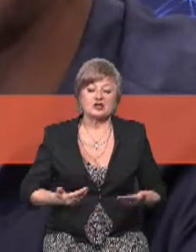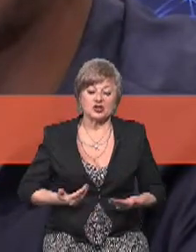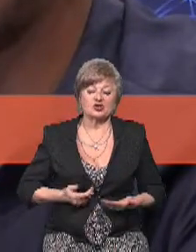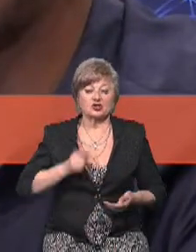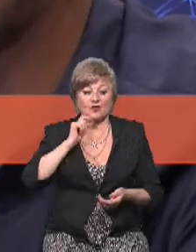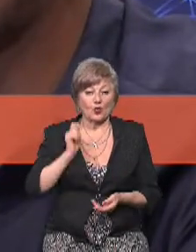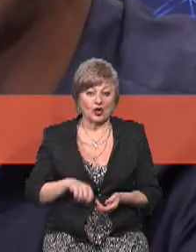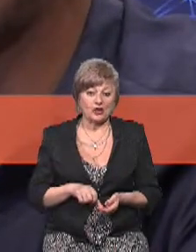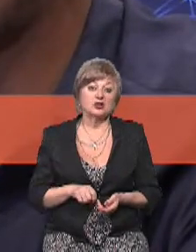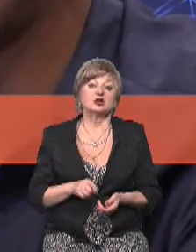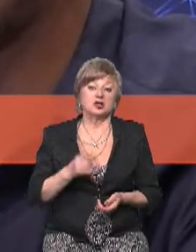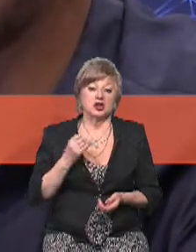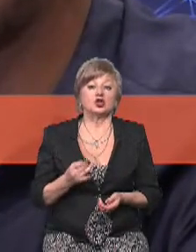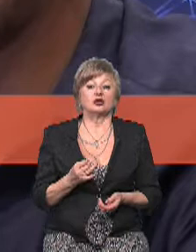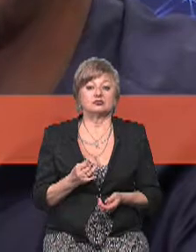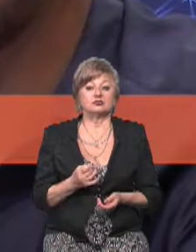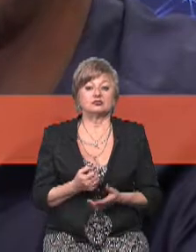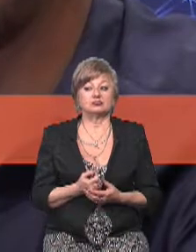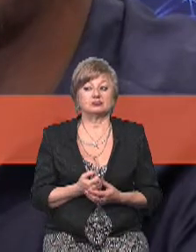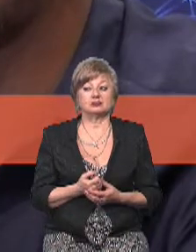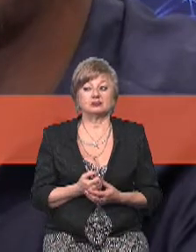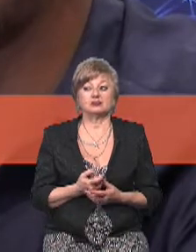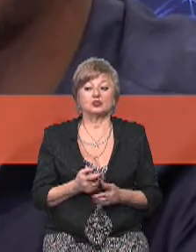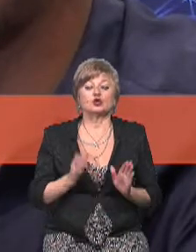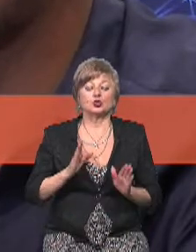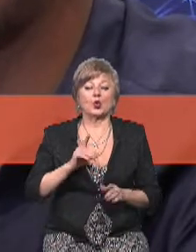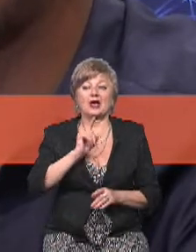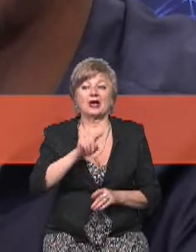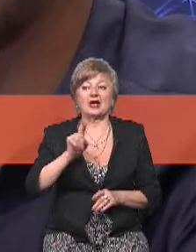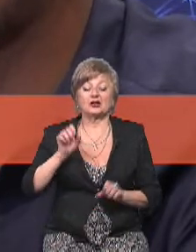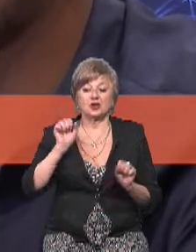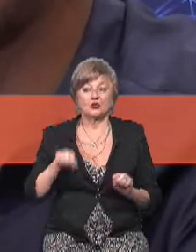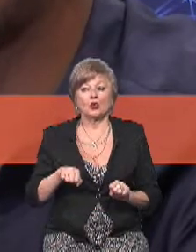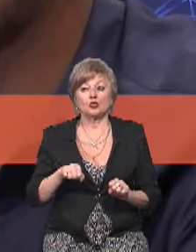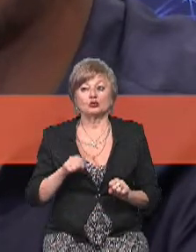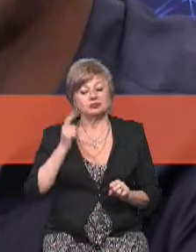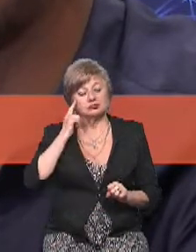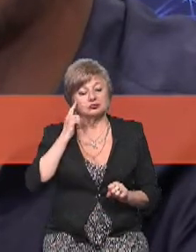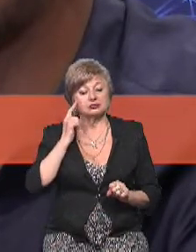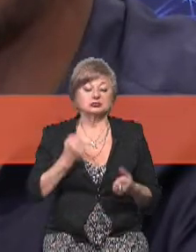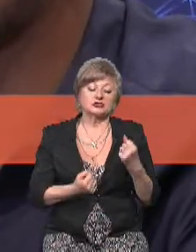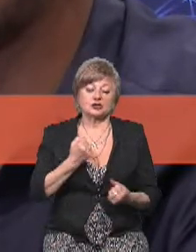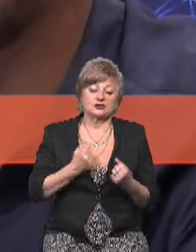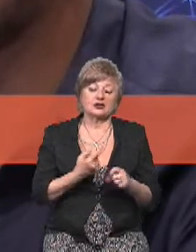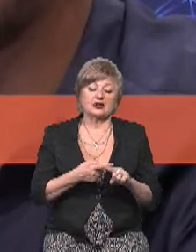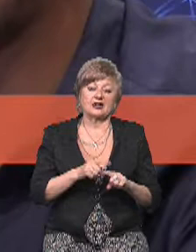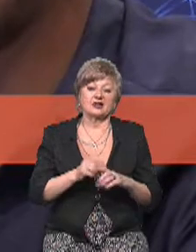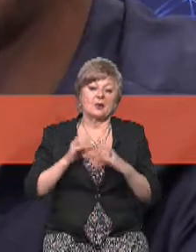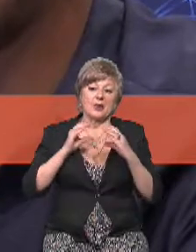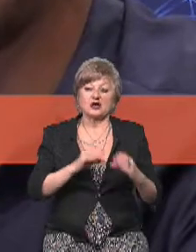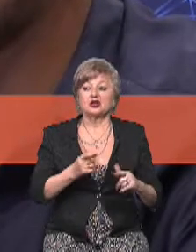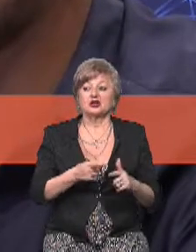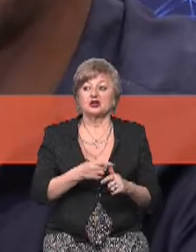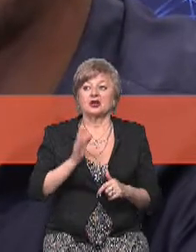Україні, і тільки вони можуть керувати даним транспортним засобом або